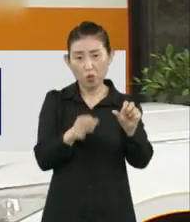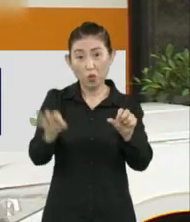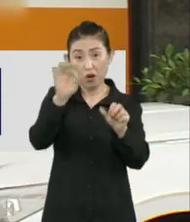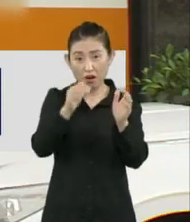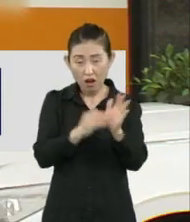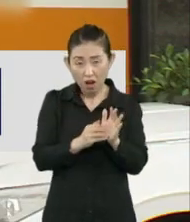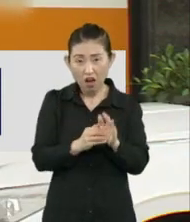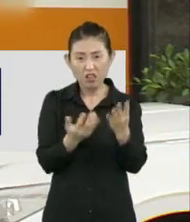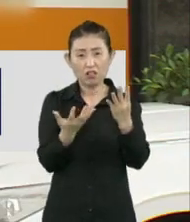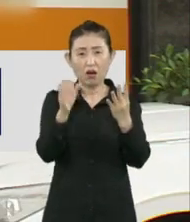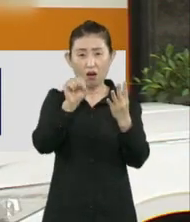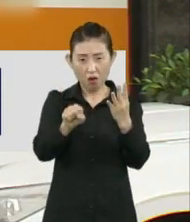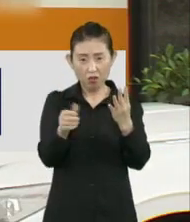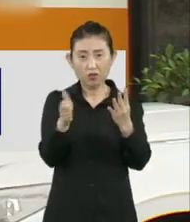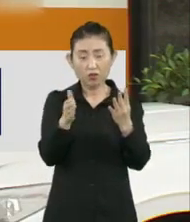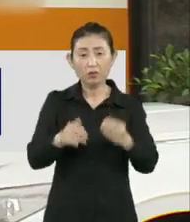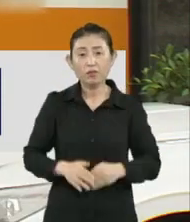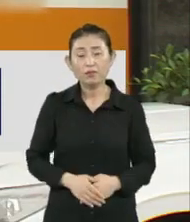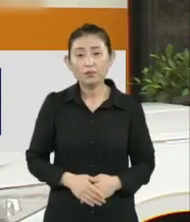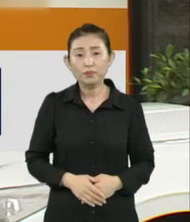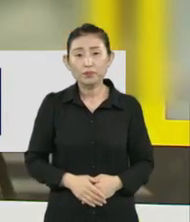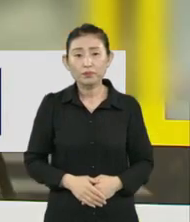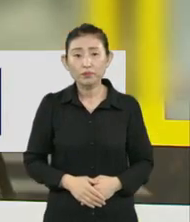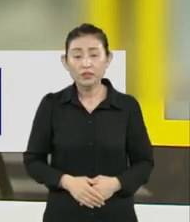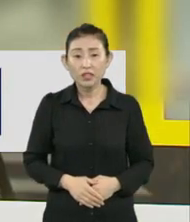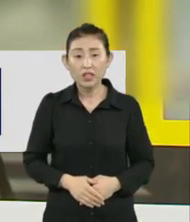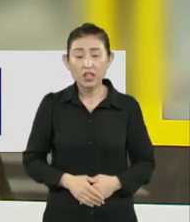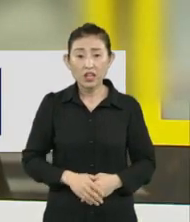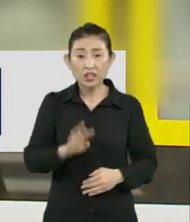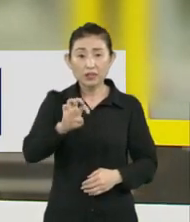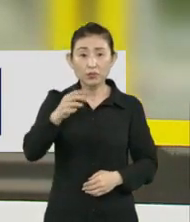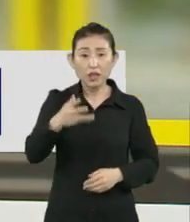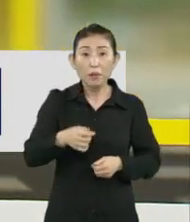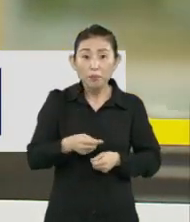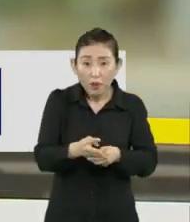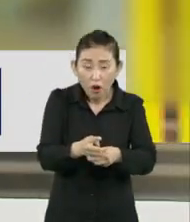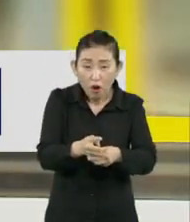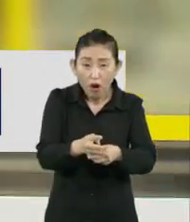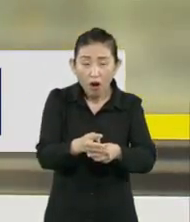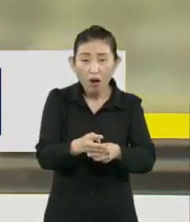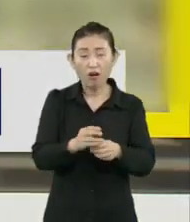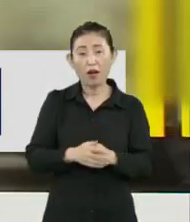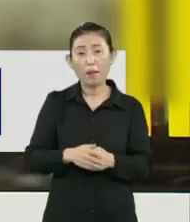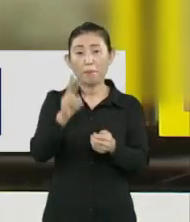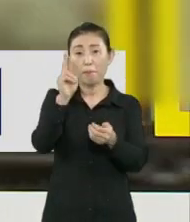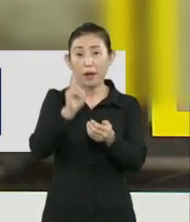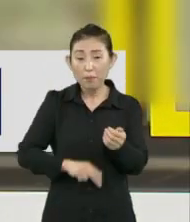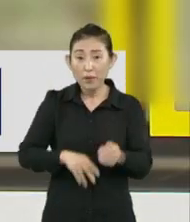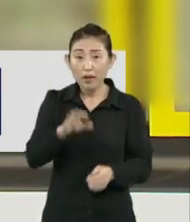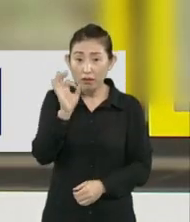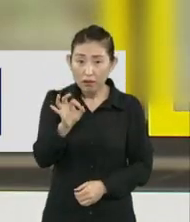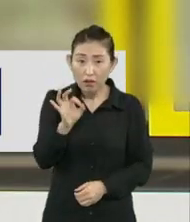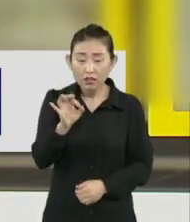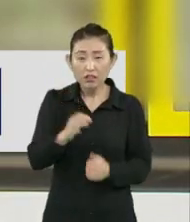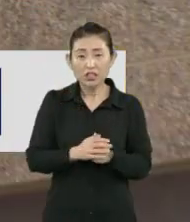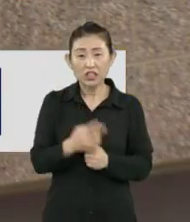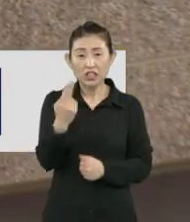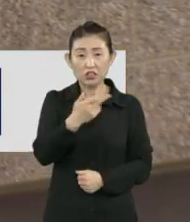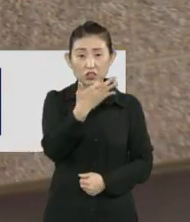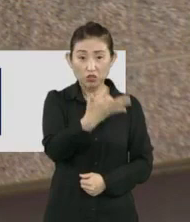오르며 4억 원에 육박하고 있습니다 특히 84 제곱미터 규모 중요 아파트의 평균 매매가격은